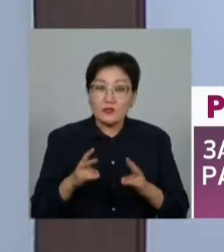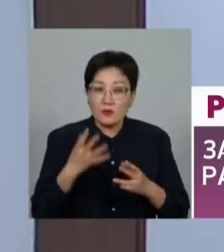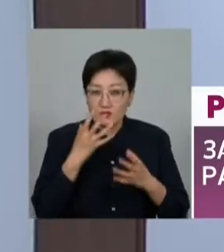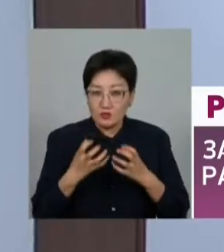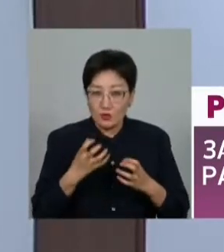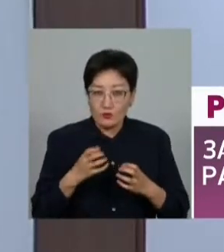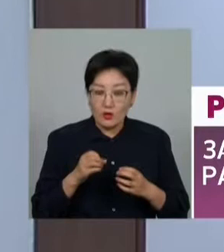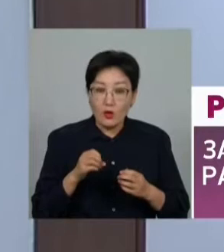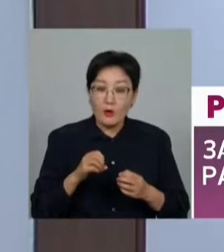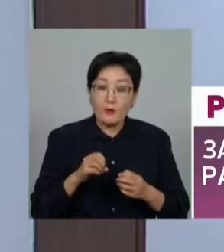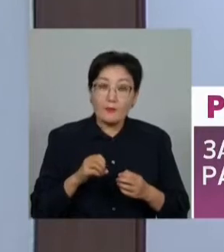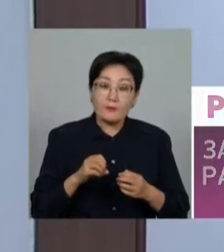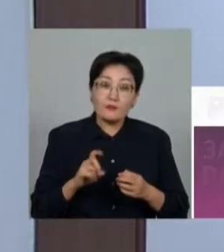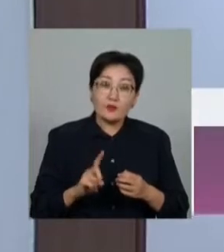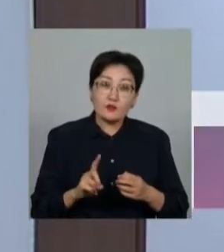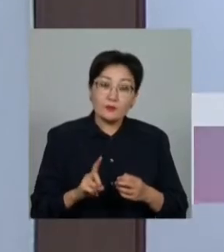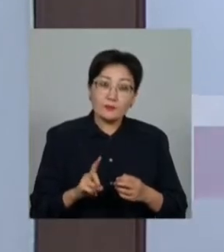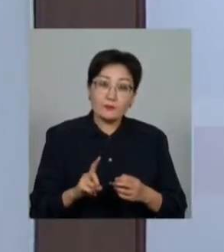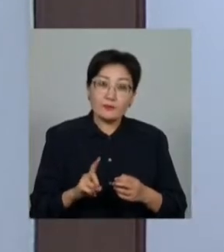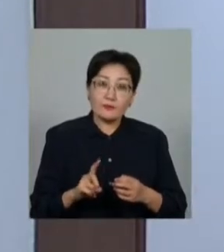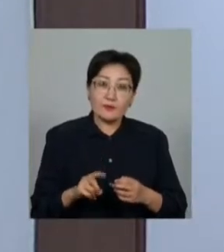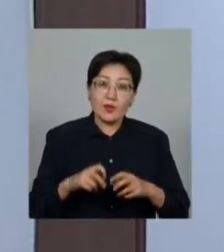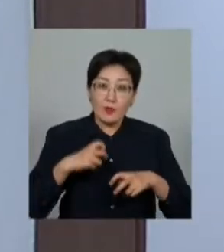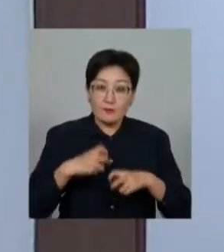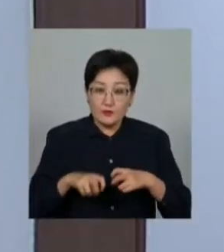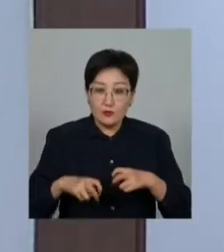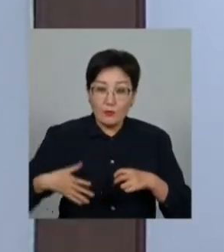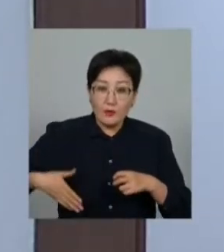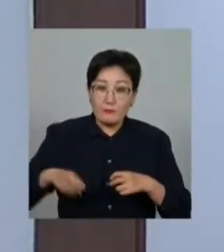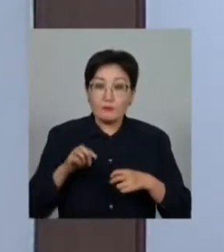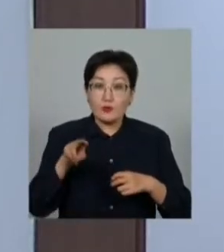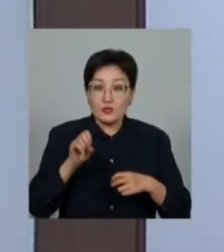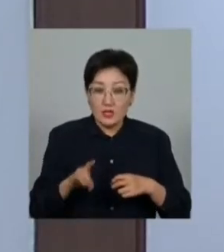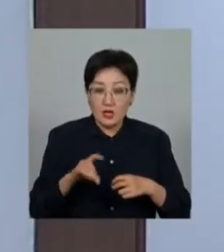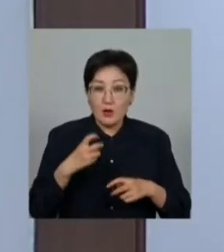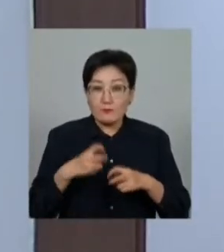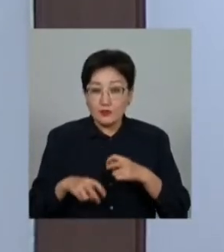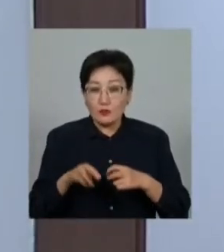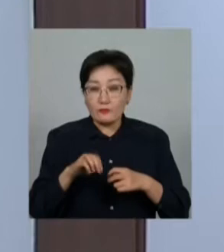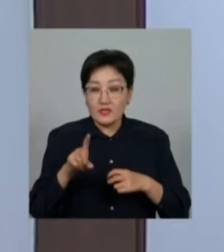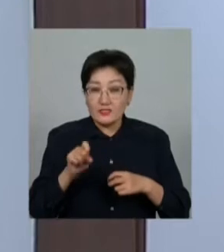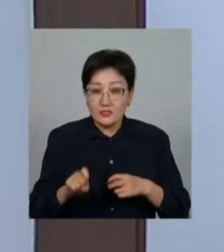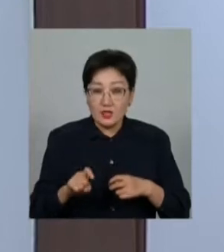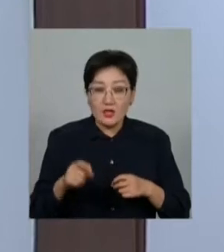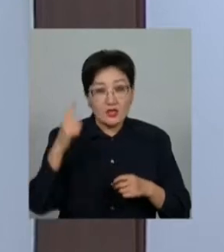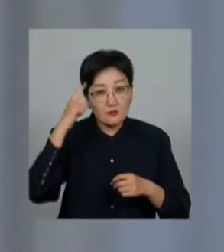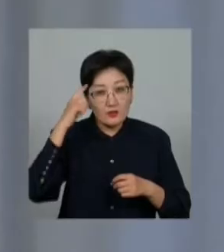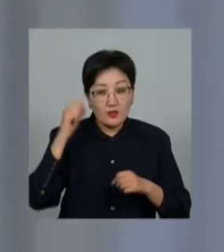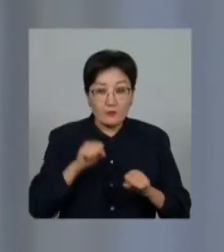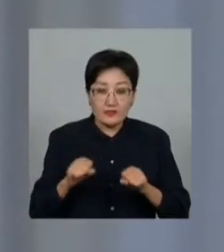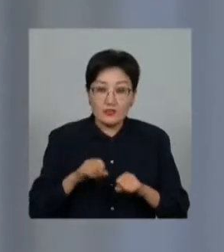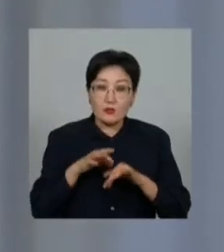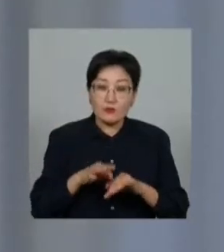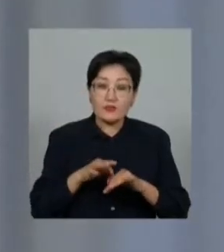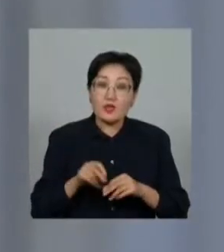там понятно что переломы бедер первом то за ущерб на мозга крана проводится